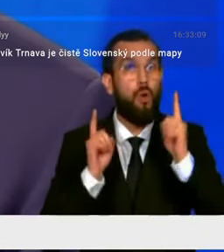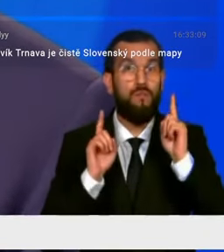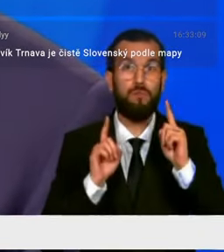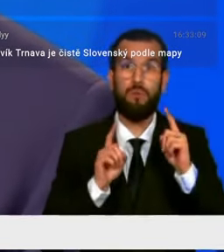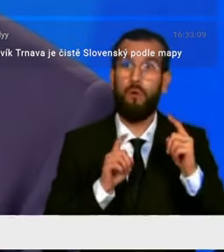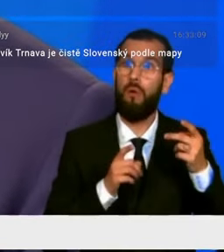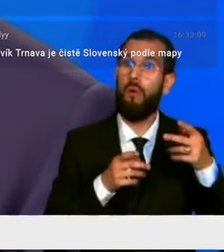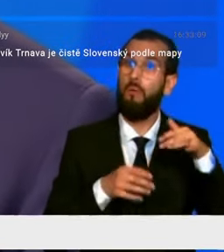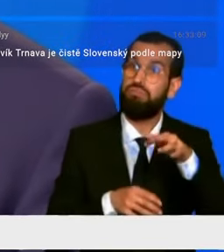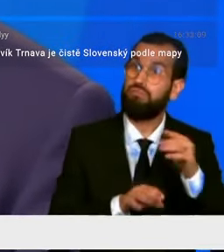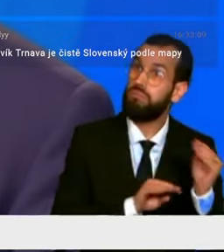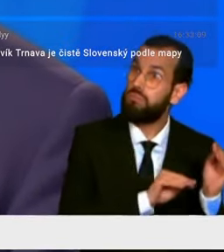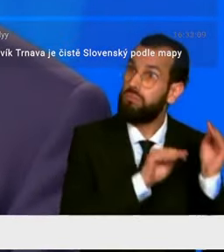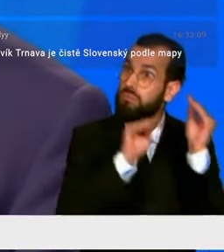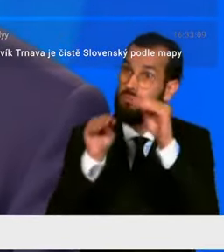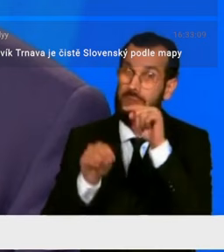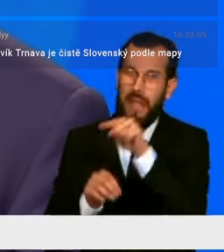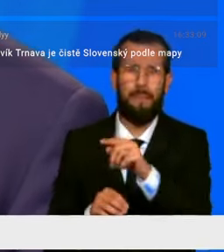duplomatic